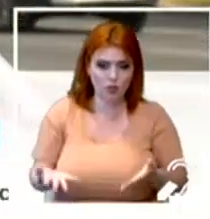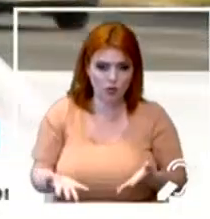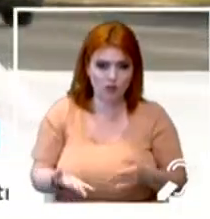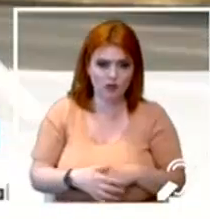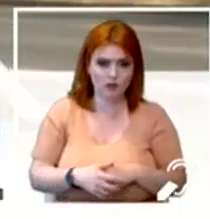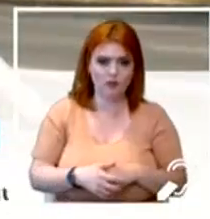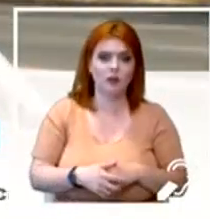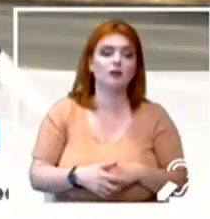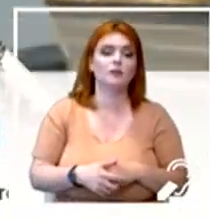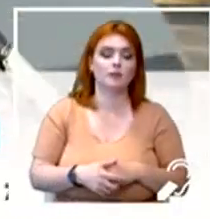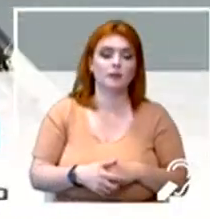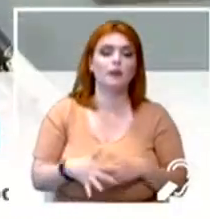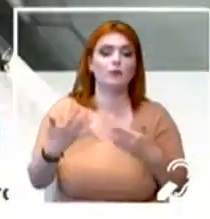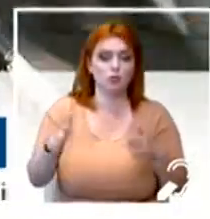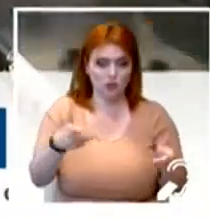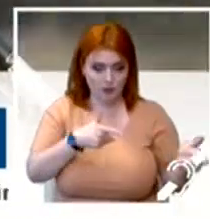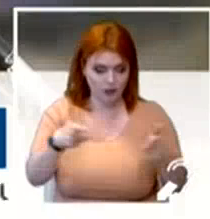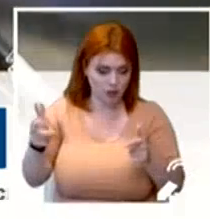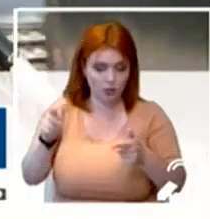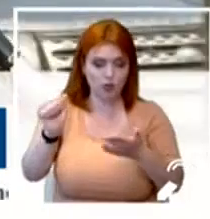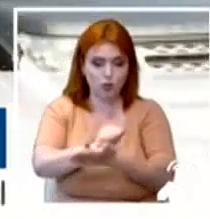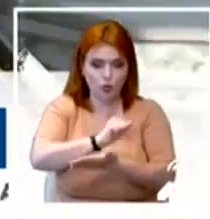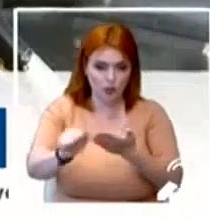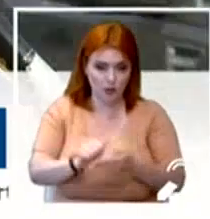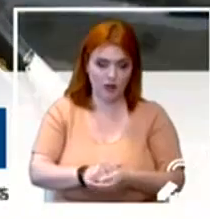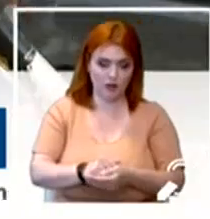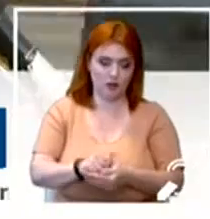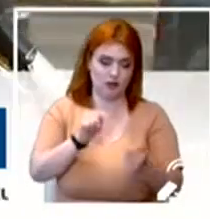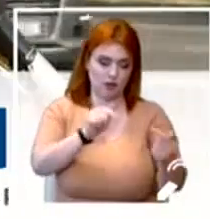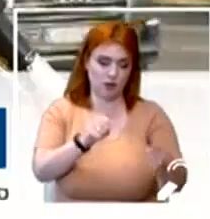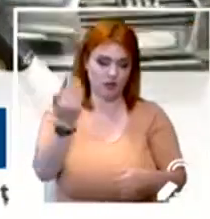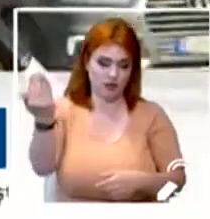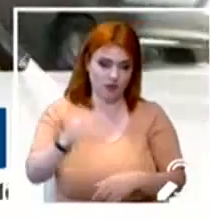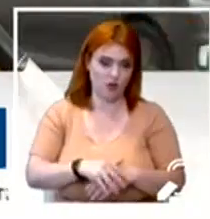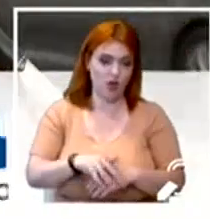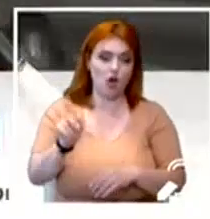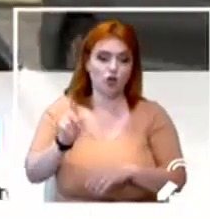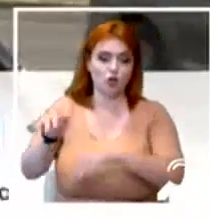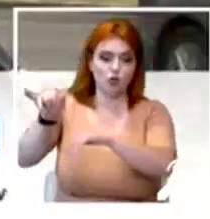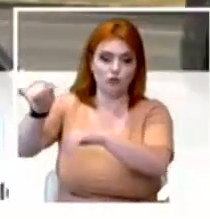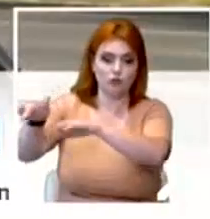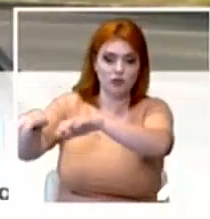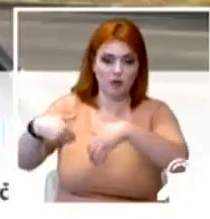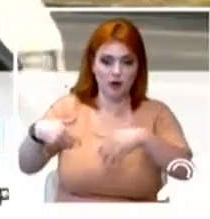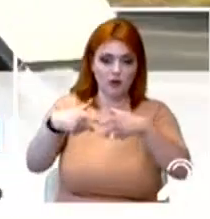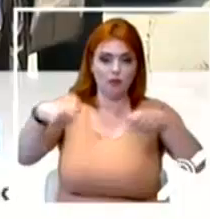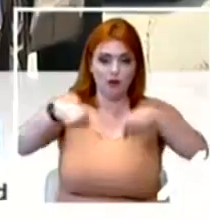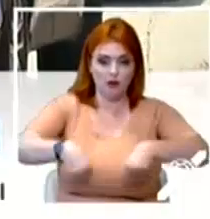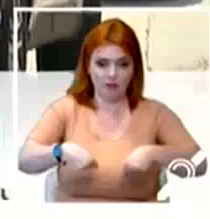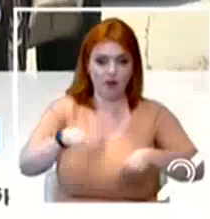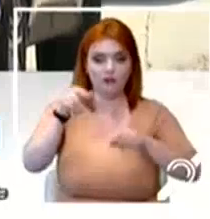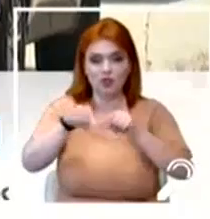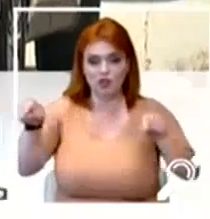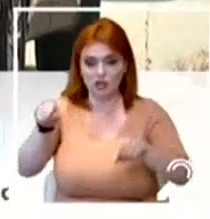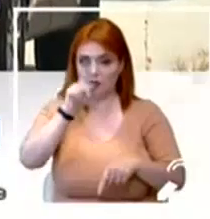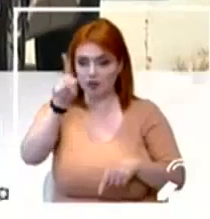fost înaintat un demers către șeful SP Centru pentru a-i fi suspendat dreptul de a conduce vehiculul pe un termen de 30